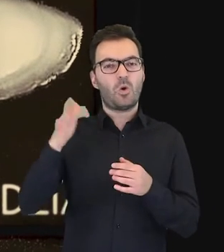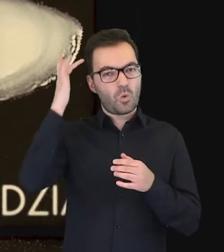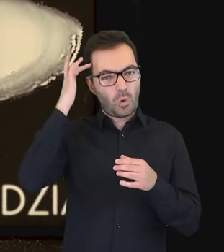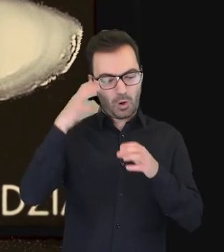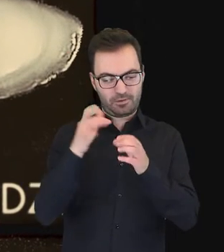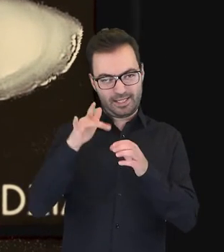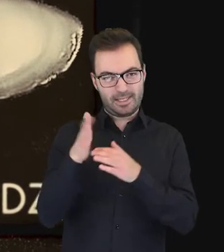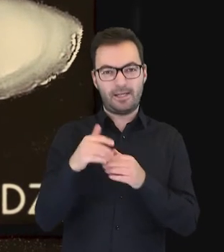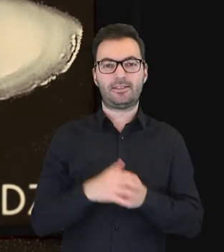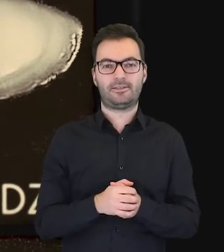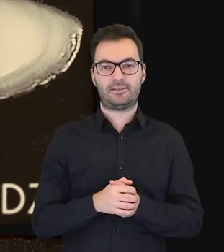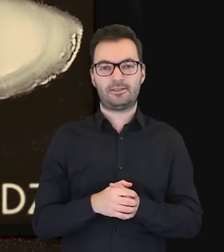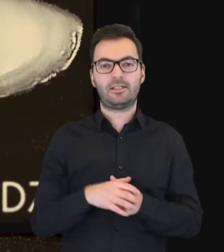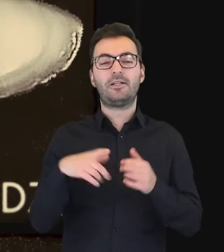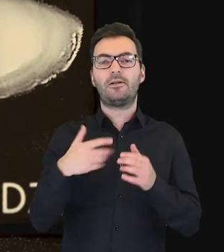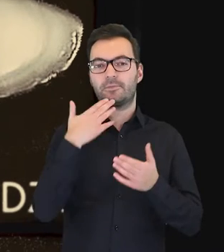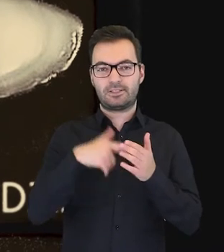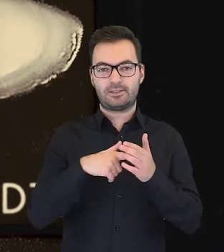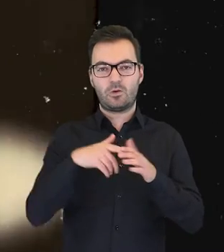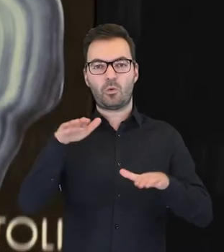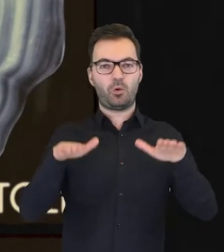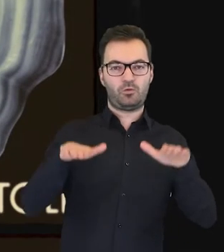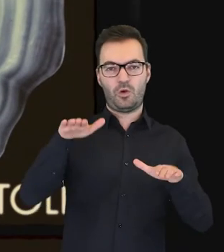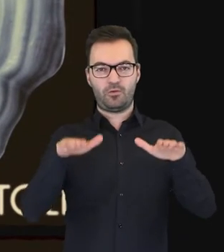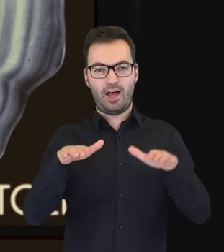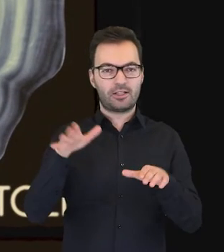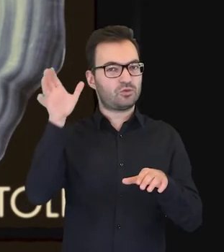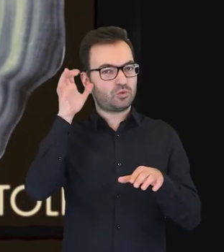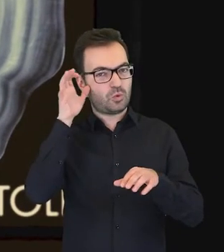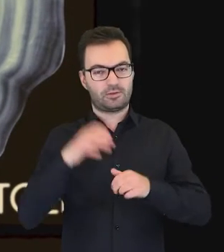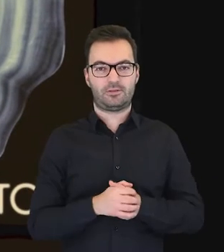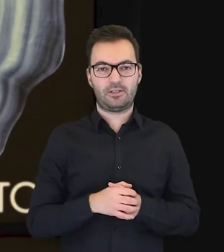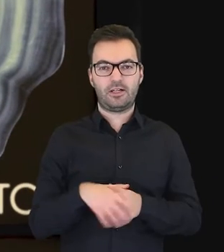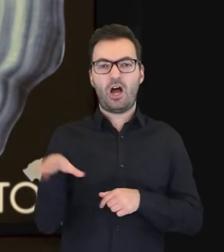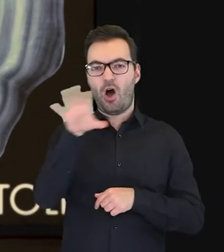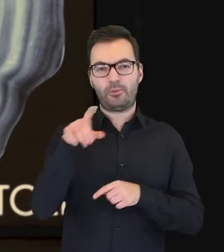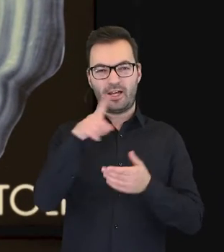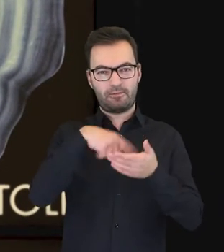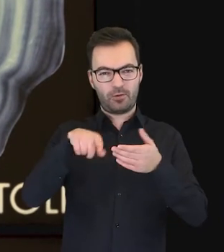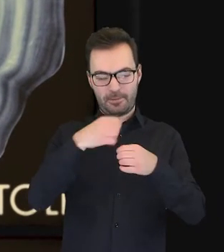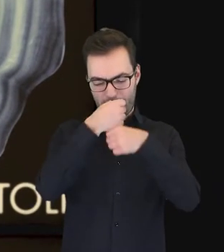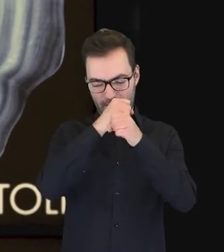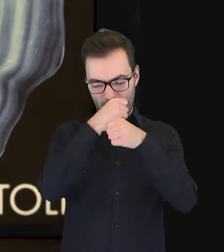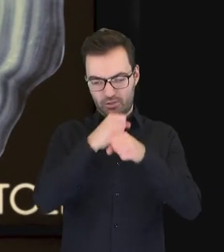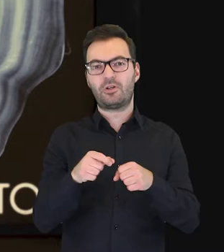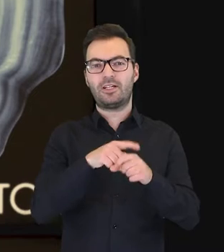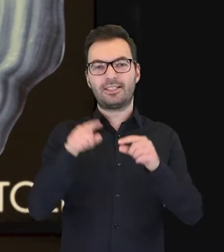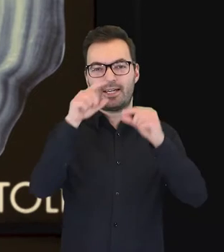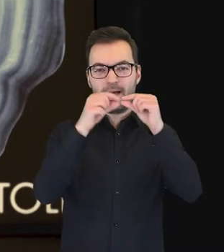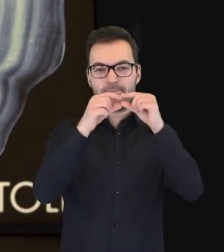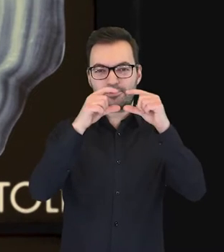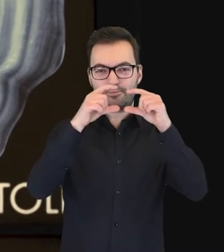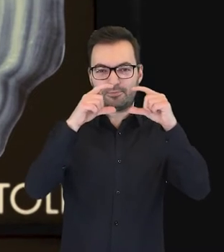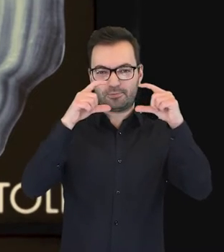znajdujące się w głowie ryby, pełniące istotną rolę w zmyśle równowagi, słuchu. Obserwując otolit pod mikroskopem, widzimy przyrosty,